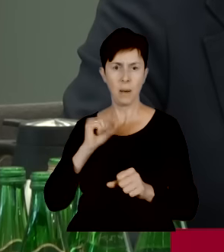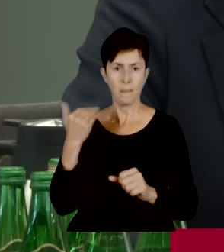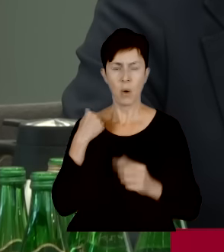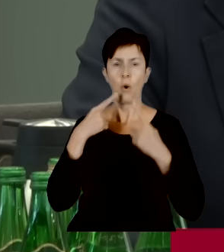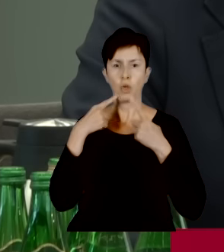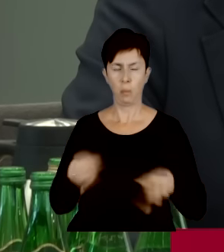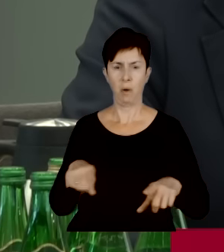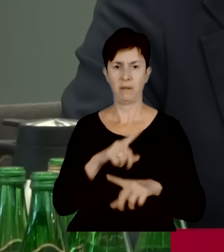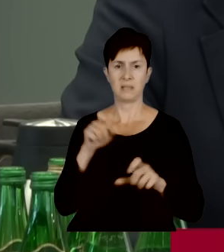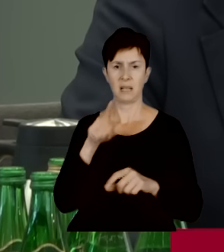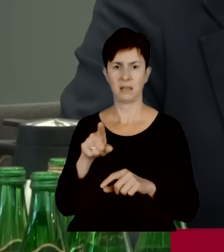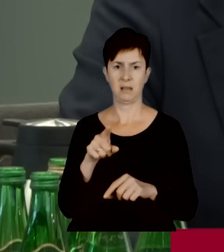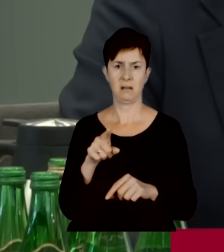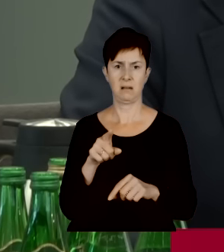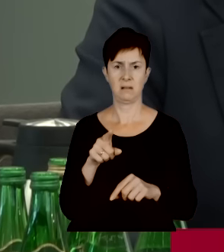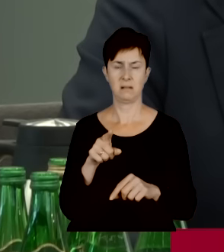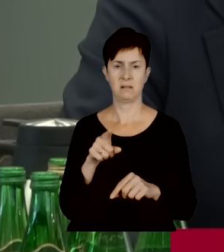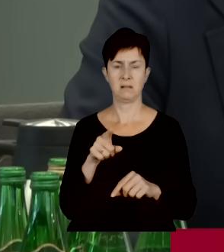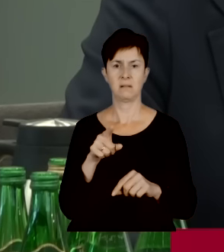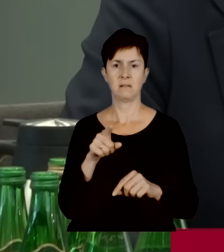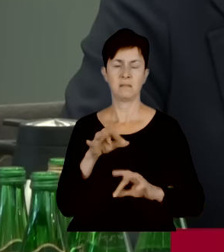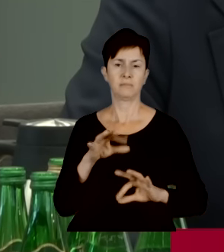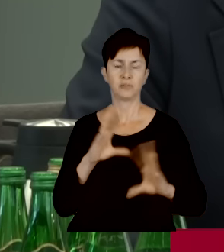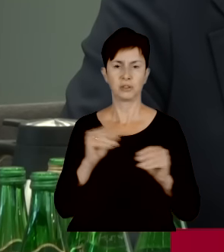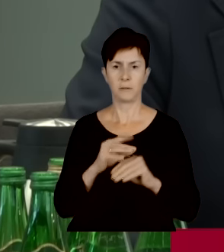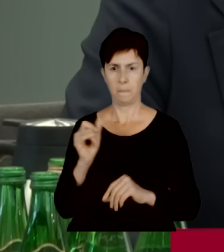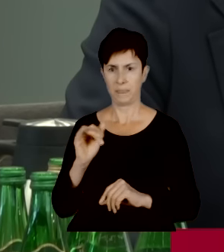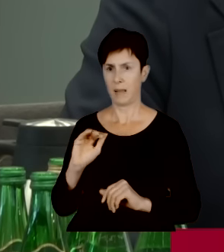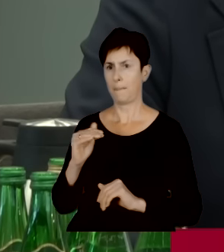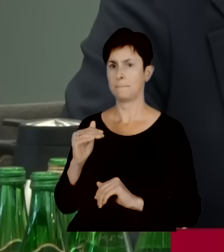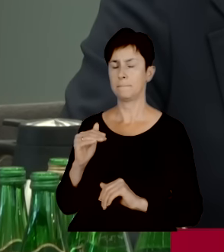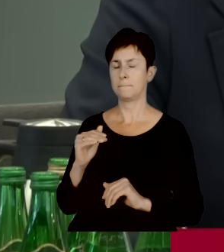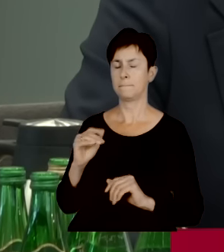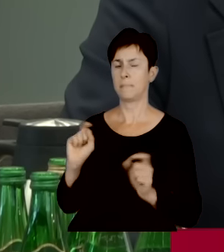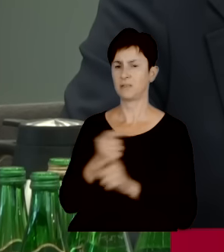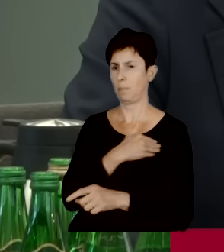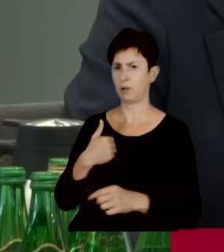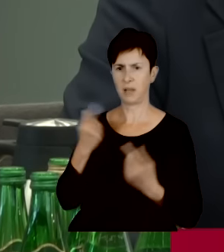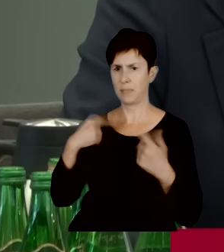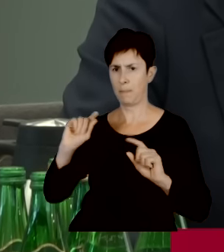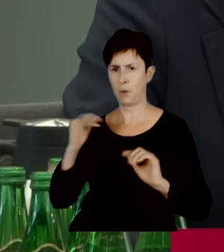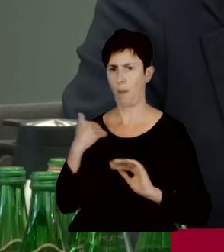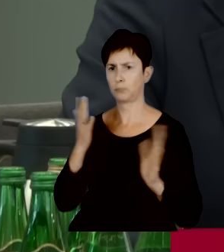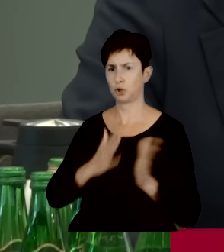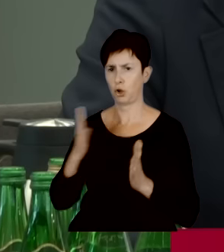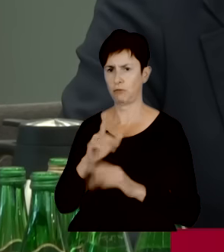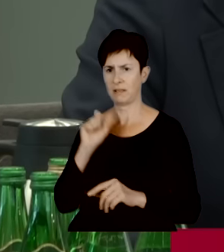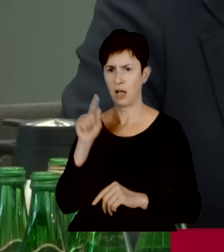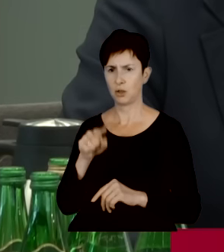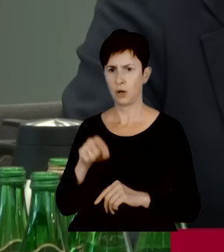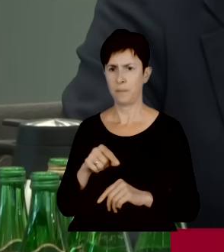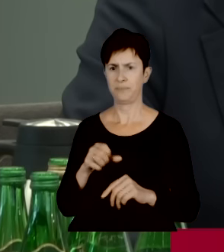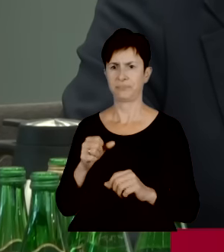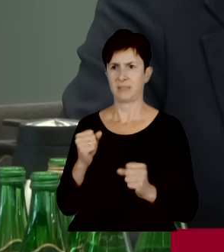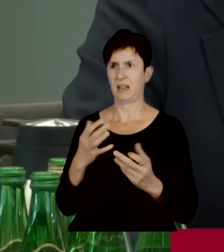tych Ryzyk No ale państwo polskie nie było przygotowane do tego w takim znaczeniu że nie było do tej pory też na taką skalę nie